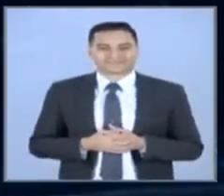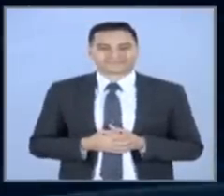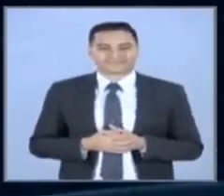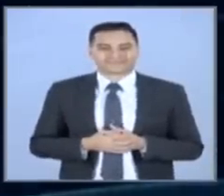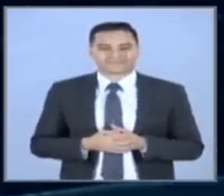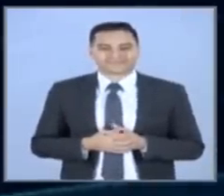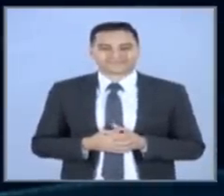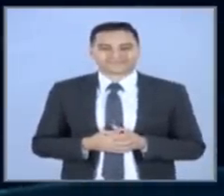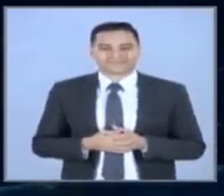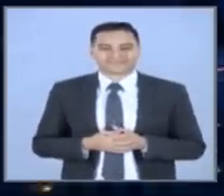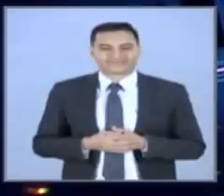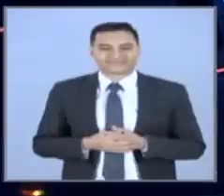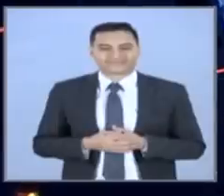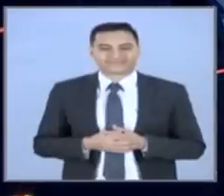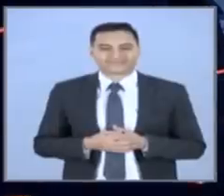سؤال السرعة.